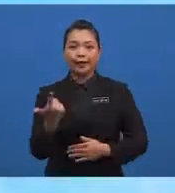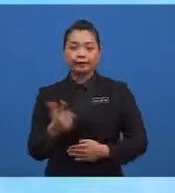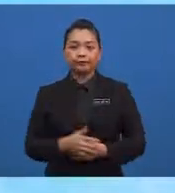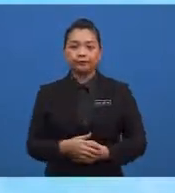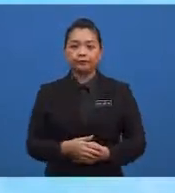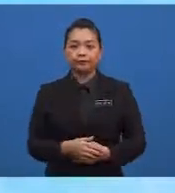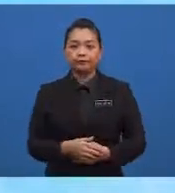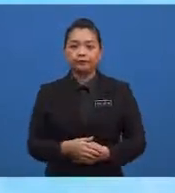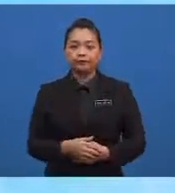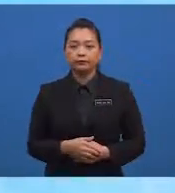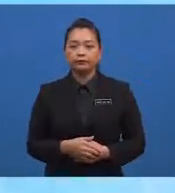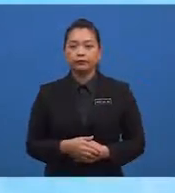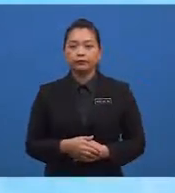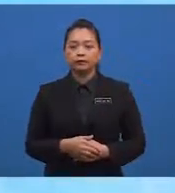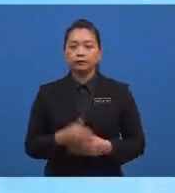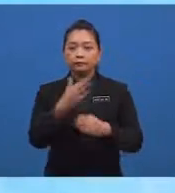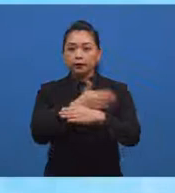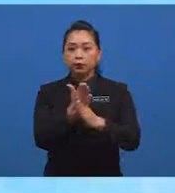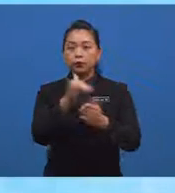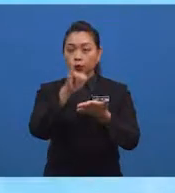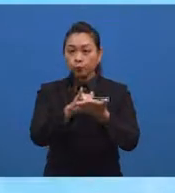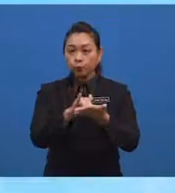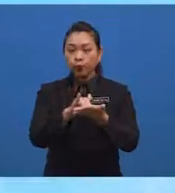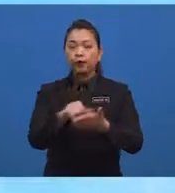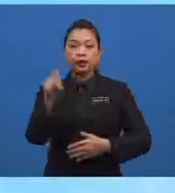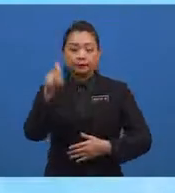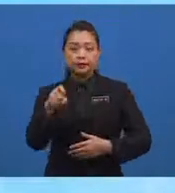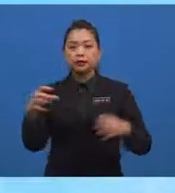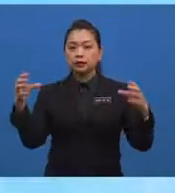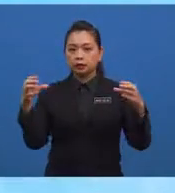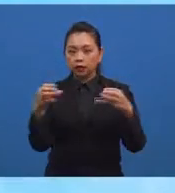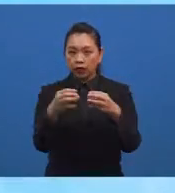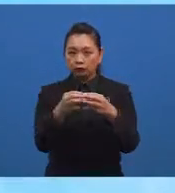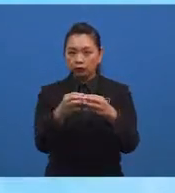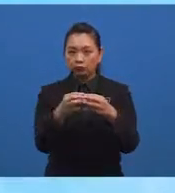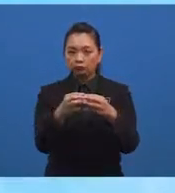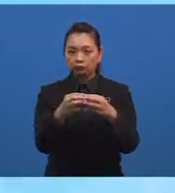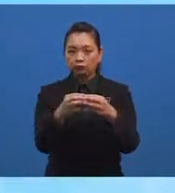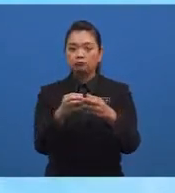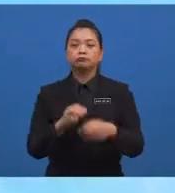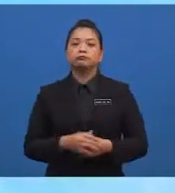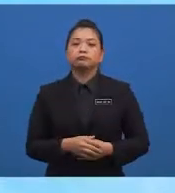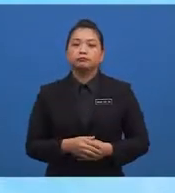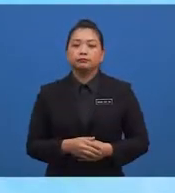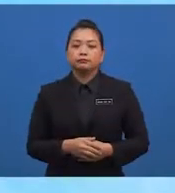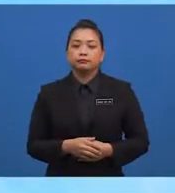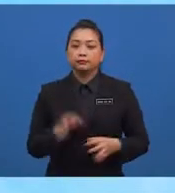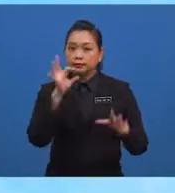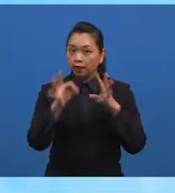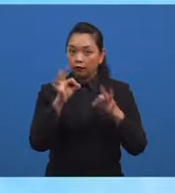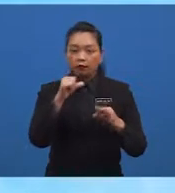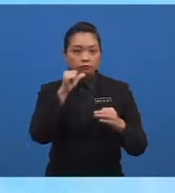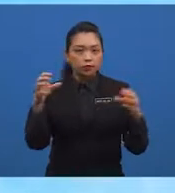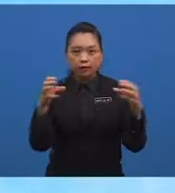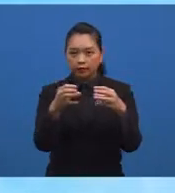lain. Bentuk-bentuk tersebut mestilah bercantum antara satu sama lain. Jika